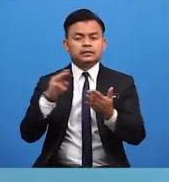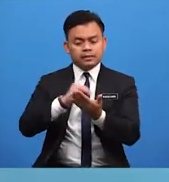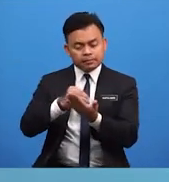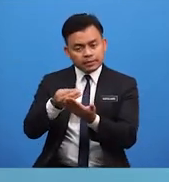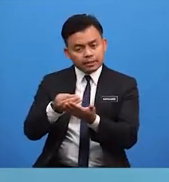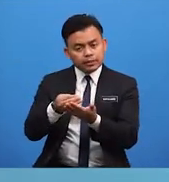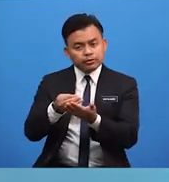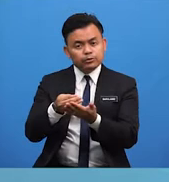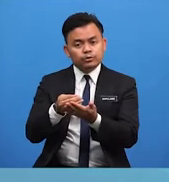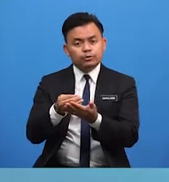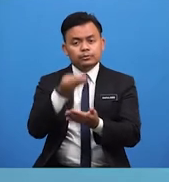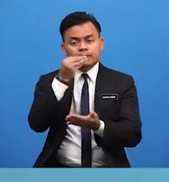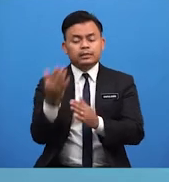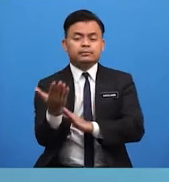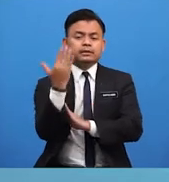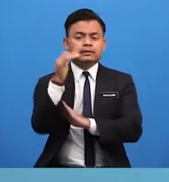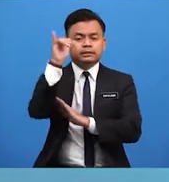masyarakat Melayu di Malaysia?